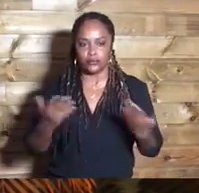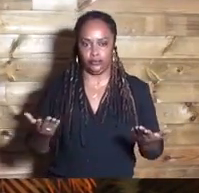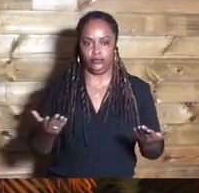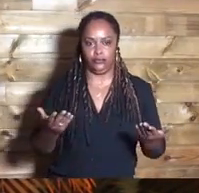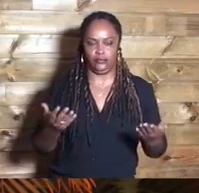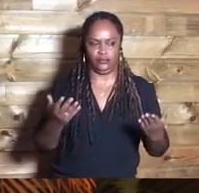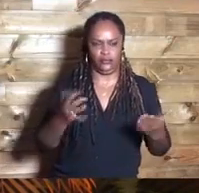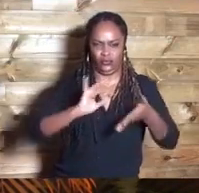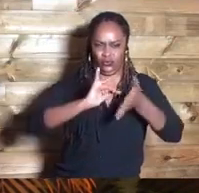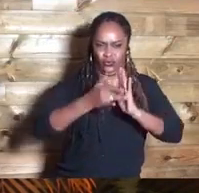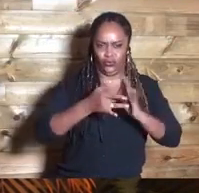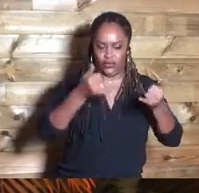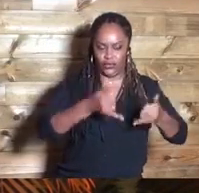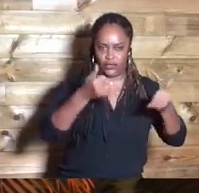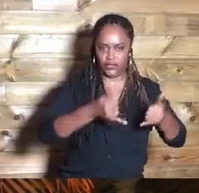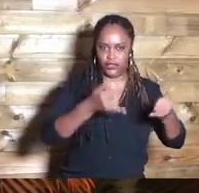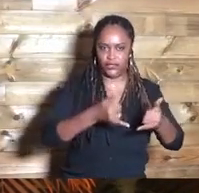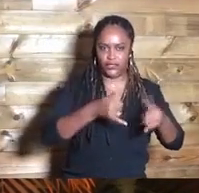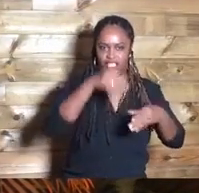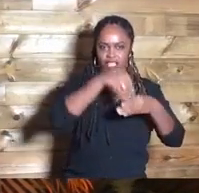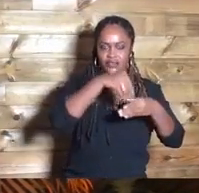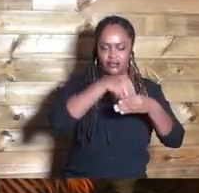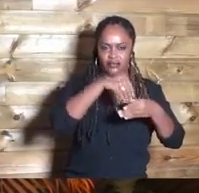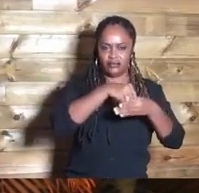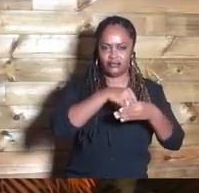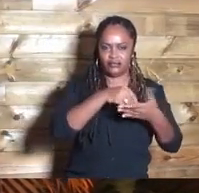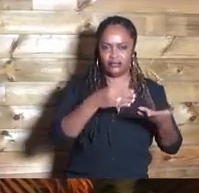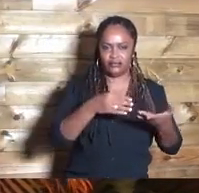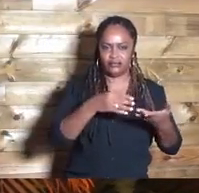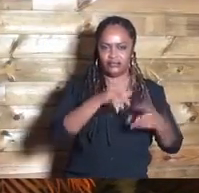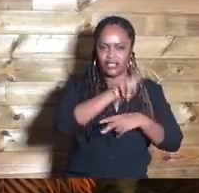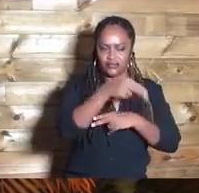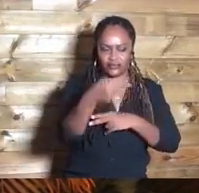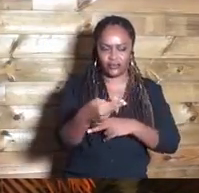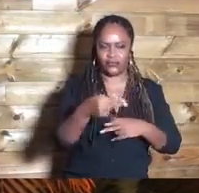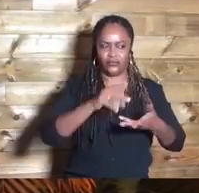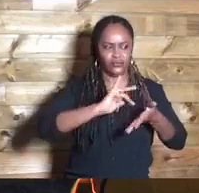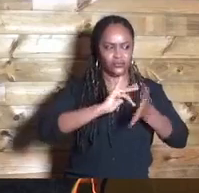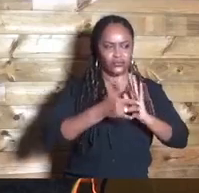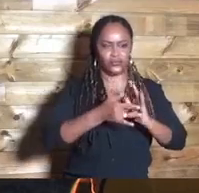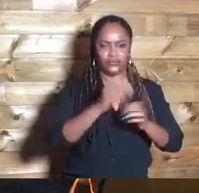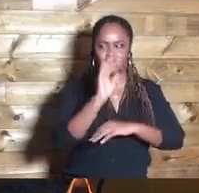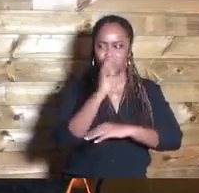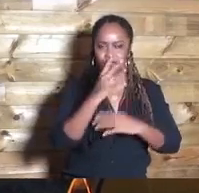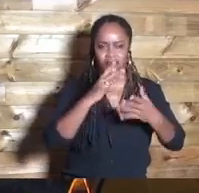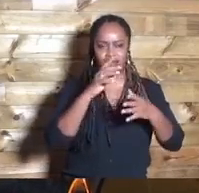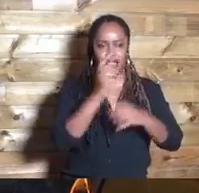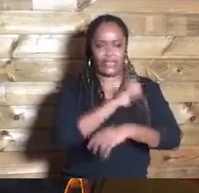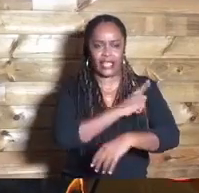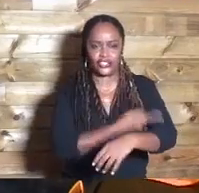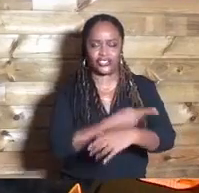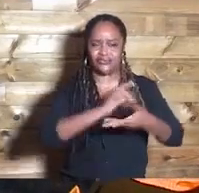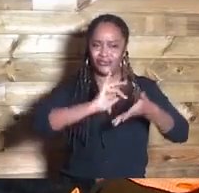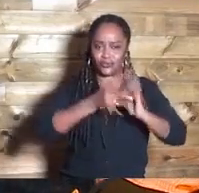nous. Croissance bleue en nous, c'est croissance bleue ailleurs. En part quoi, c'est même bitel là. En part quoi, c'est même bitel là,